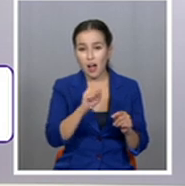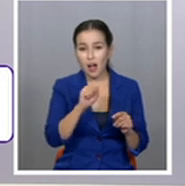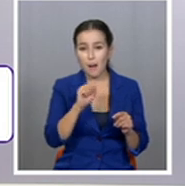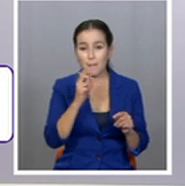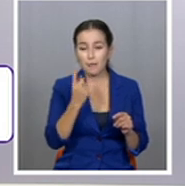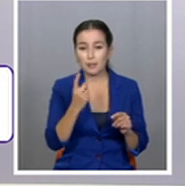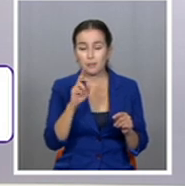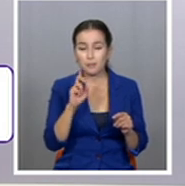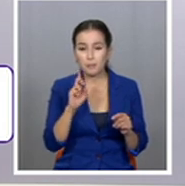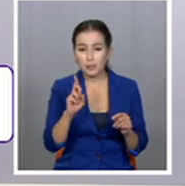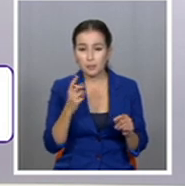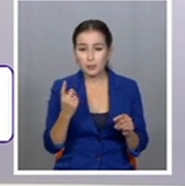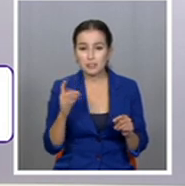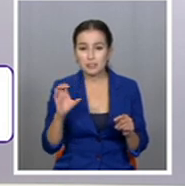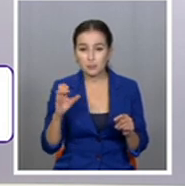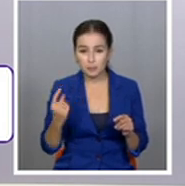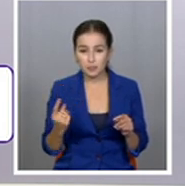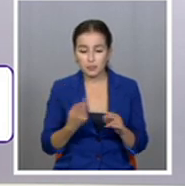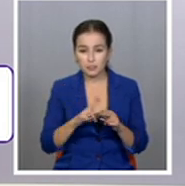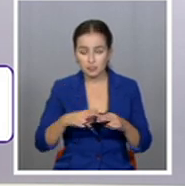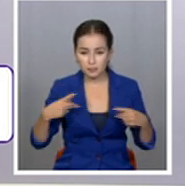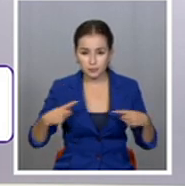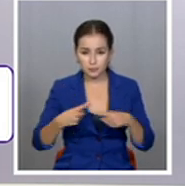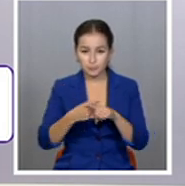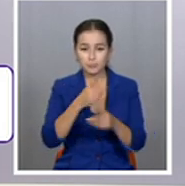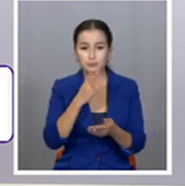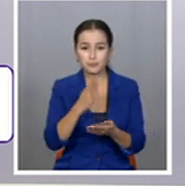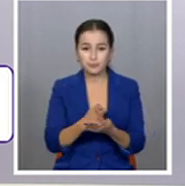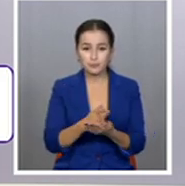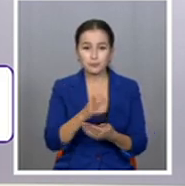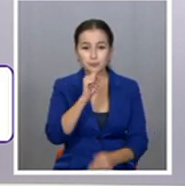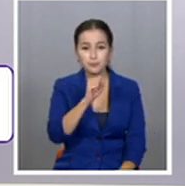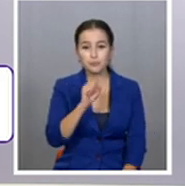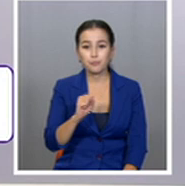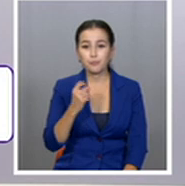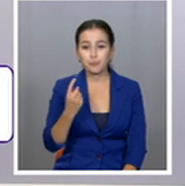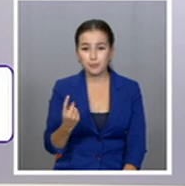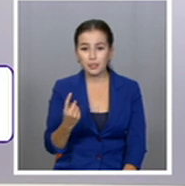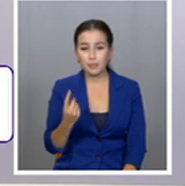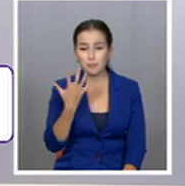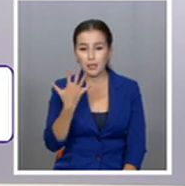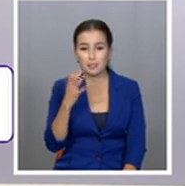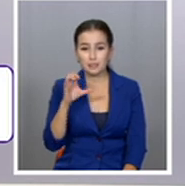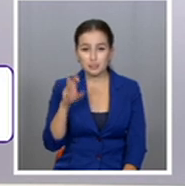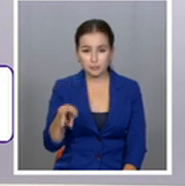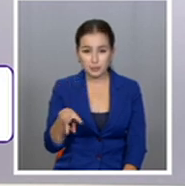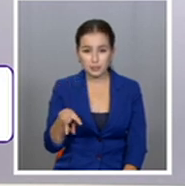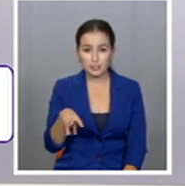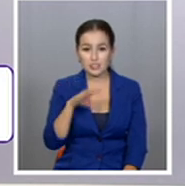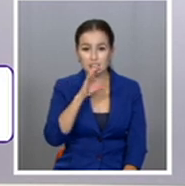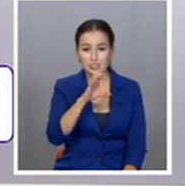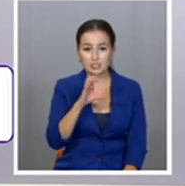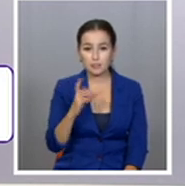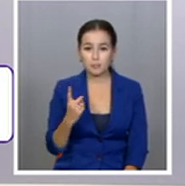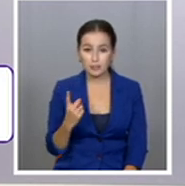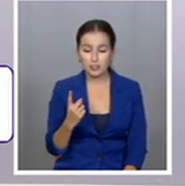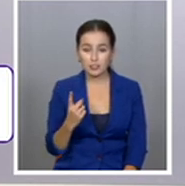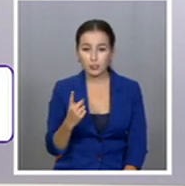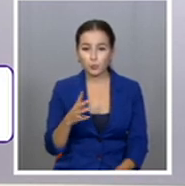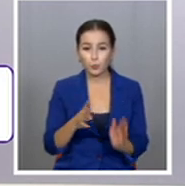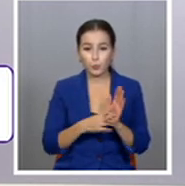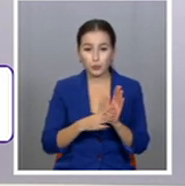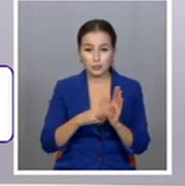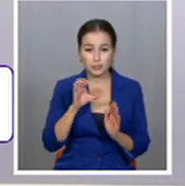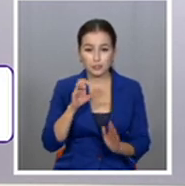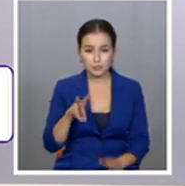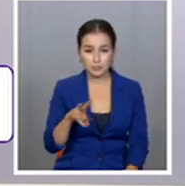С1 нүктелерінде қиып өтеді. А, А1-дің ұзындығы 5 см, С, С1-дің ұзындығы 9